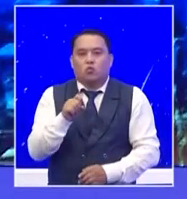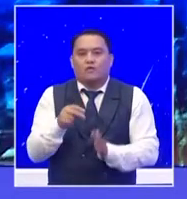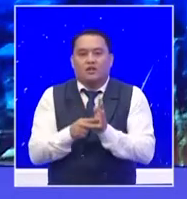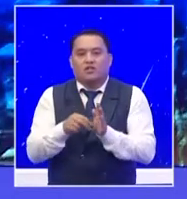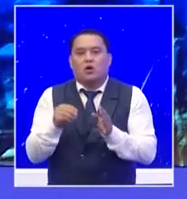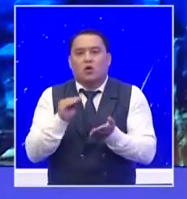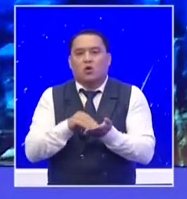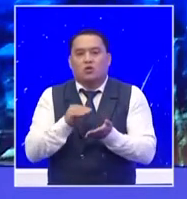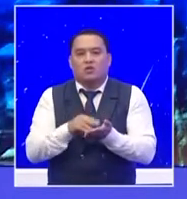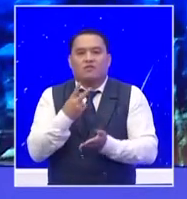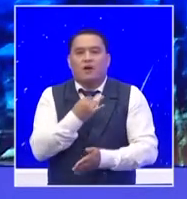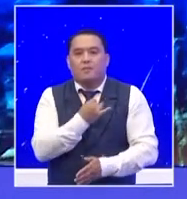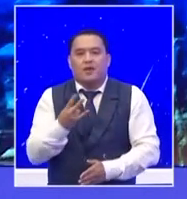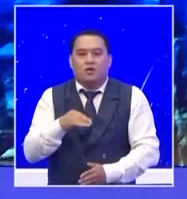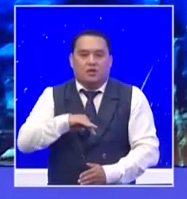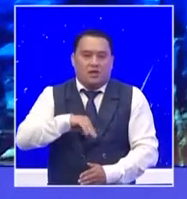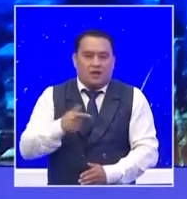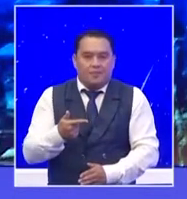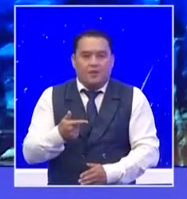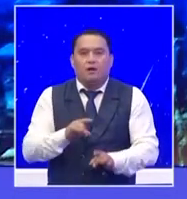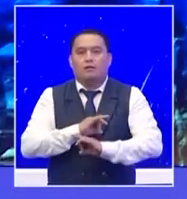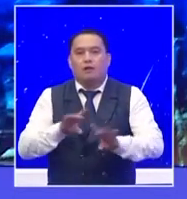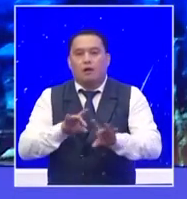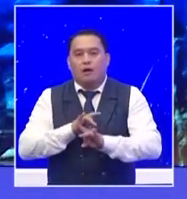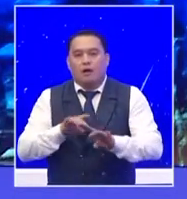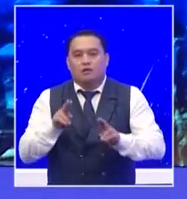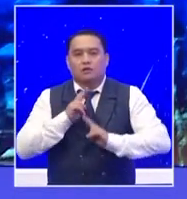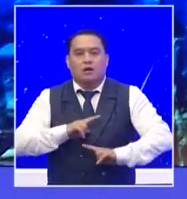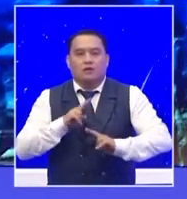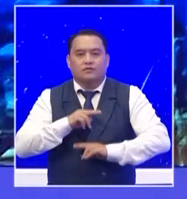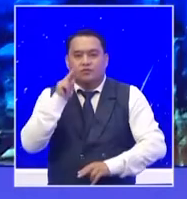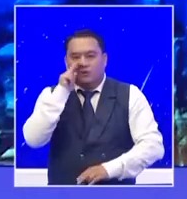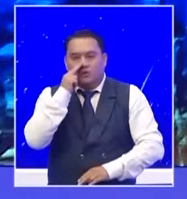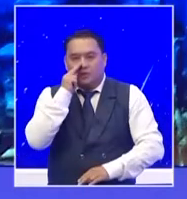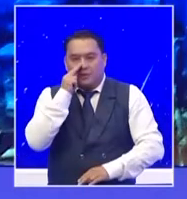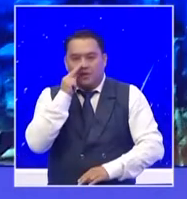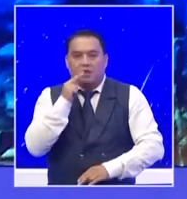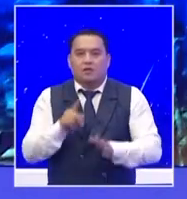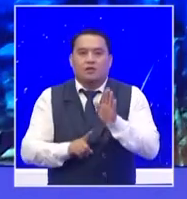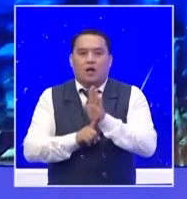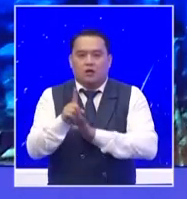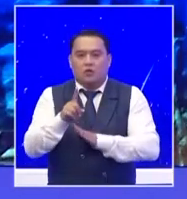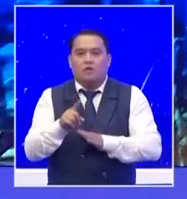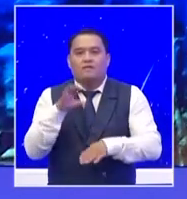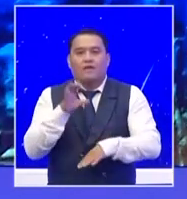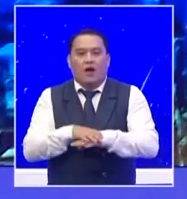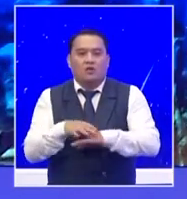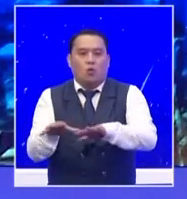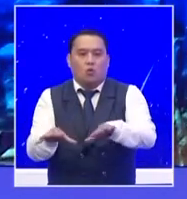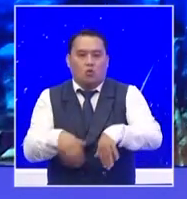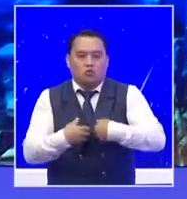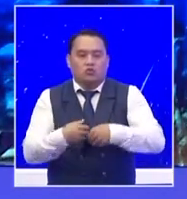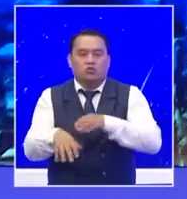102-16 оценили почти в 2 миллиона тенге. Об этом рассказали на очередном заседании суда в Шымкенте, начатом по факту кражи,